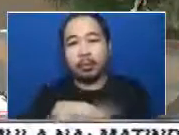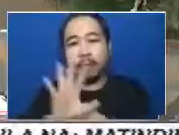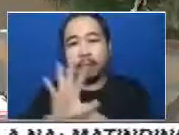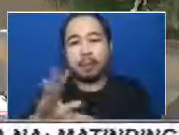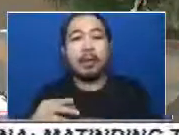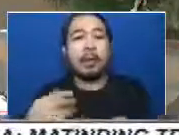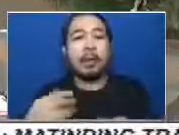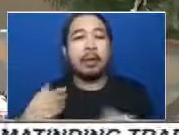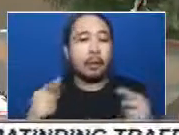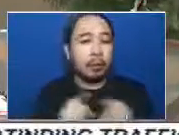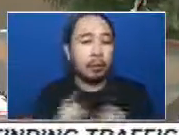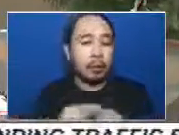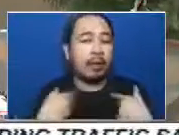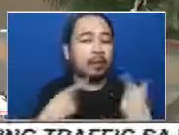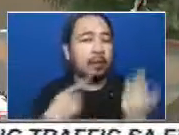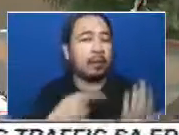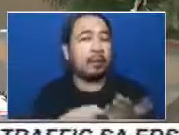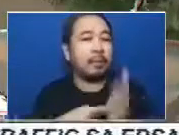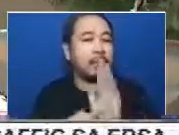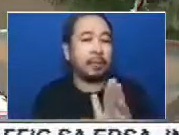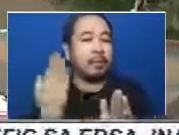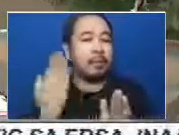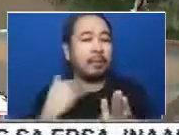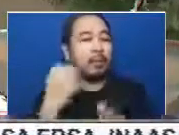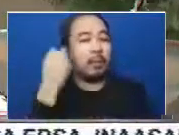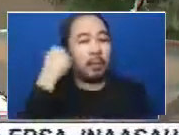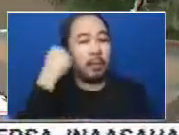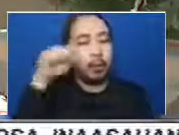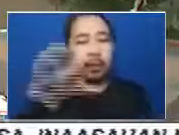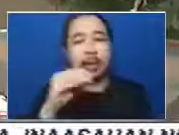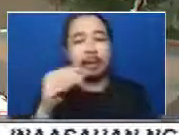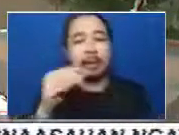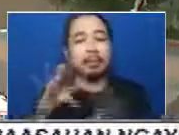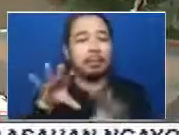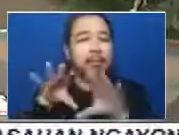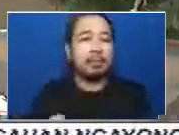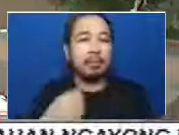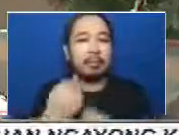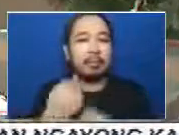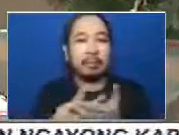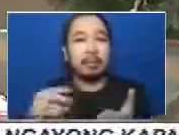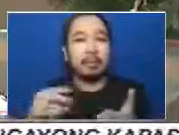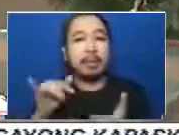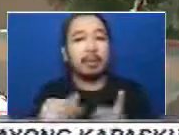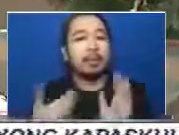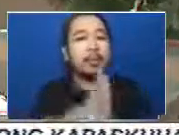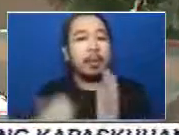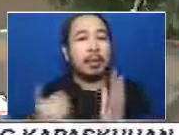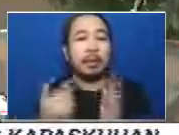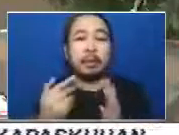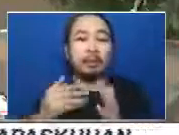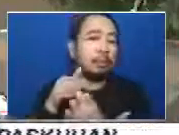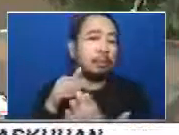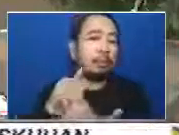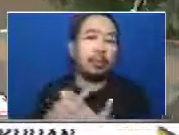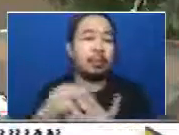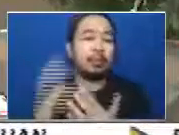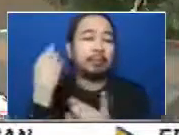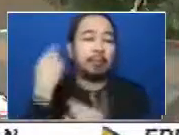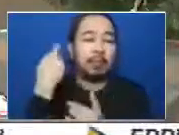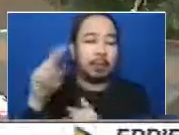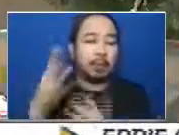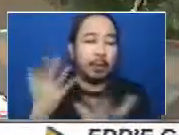po sa Department of Trade and Industry. Magandang umaga, USEC Ruth. Rise and shine. Magandang umaga po,